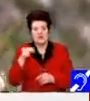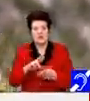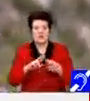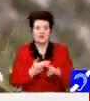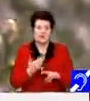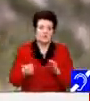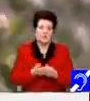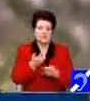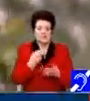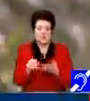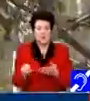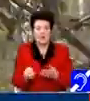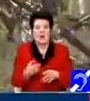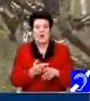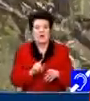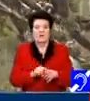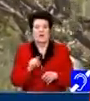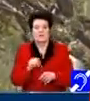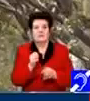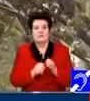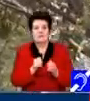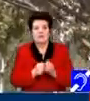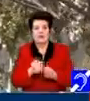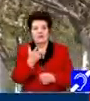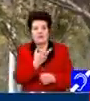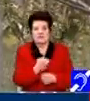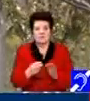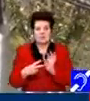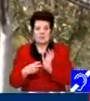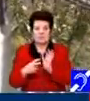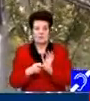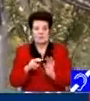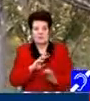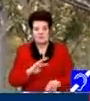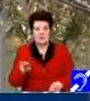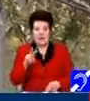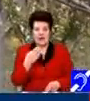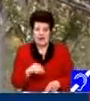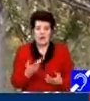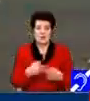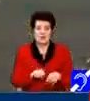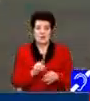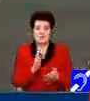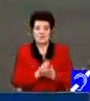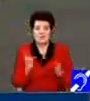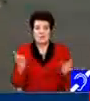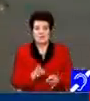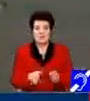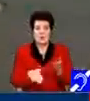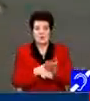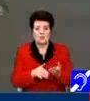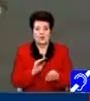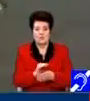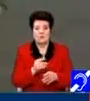tehnologii moderne. Fermierii vor putea accesa fiecare de la 300 la 700.000 de lei. Totuși, este necesară și o contribuție